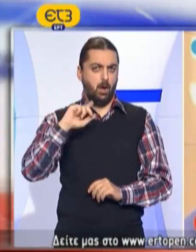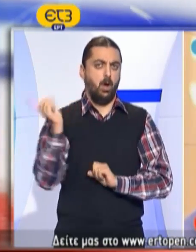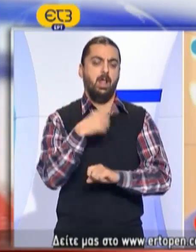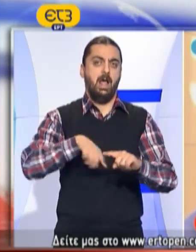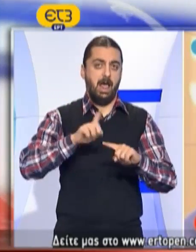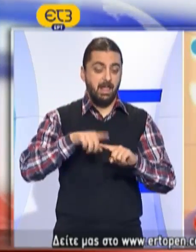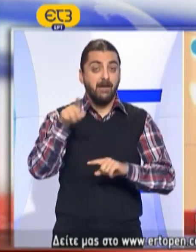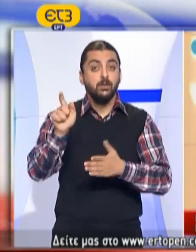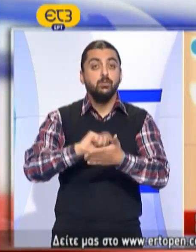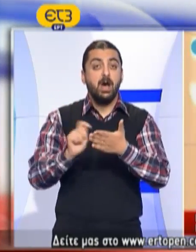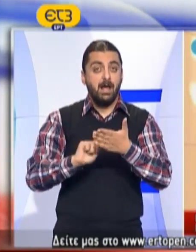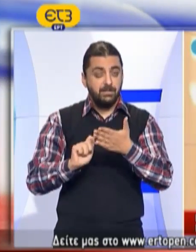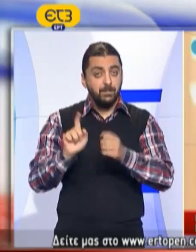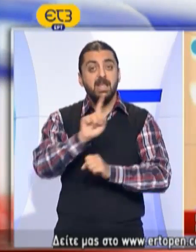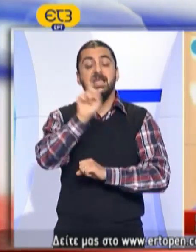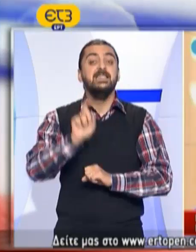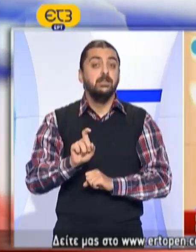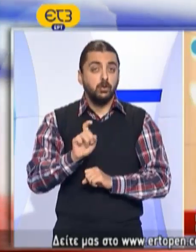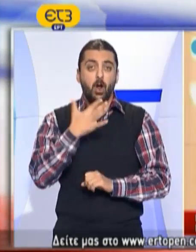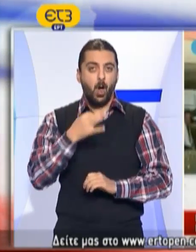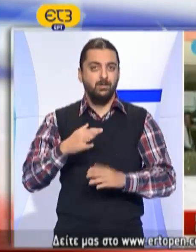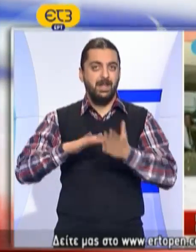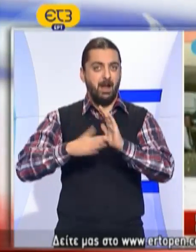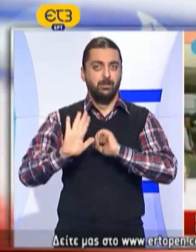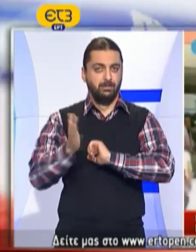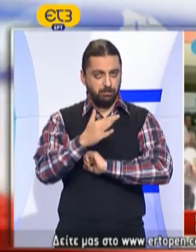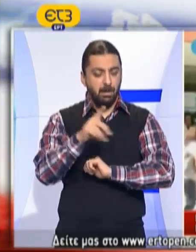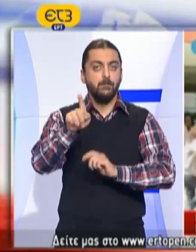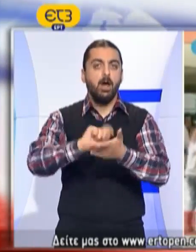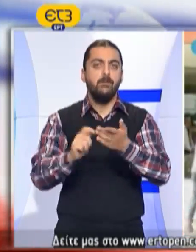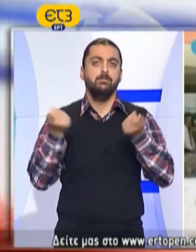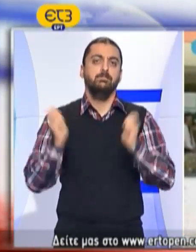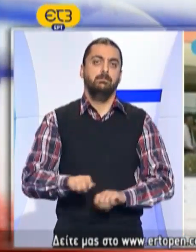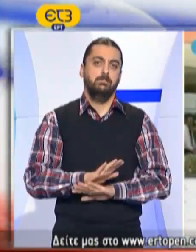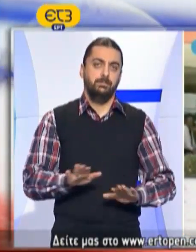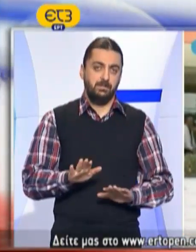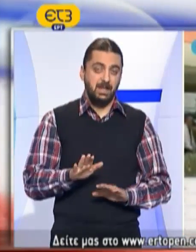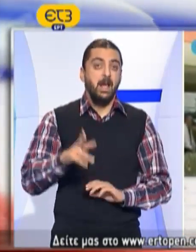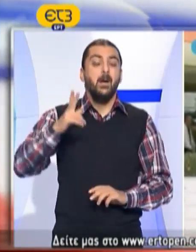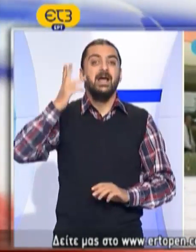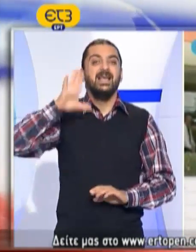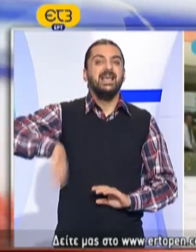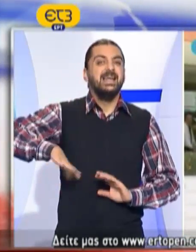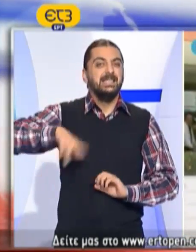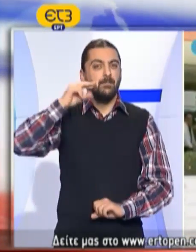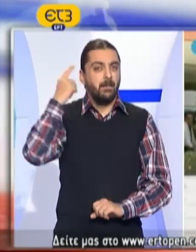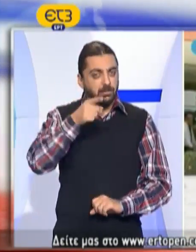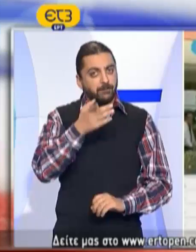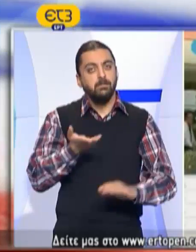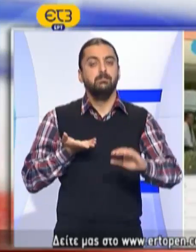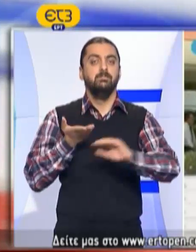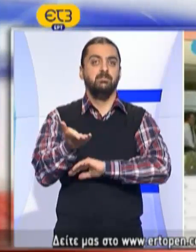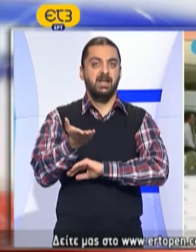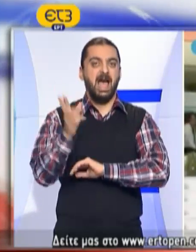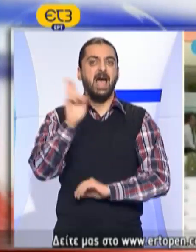Το γραφείο αυτό πιθανόν μέσα από τη διαθεσιμότητα θα κλείσει. Το Πανεπιστήμιο Κρήτης με προσφυγές του στα δικαστήρια Ρεθύμνου